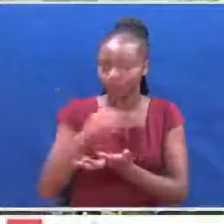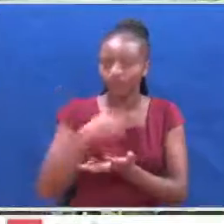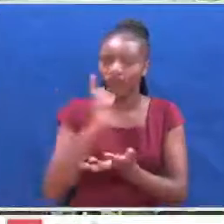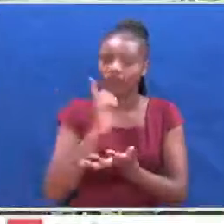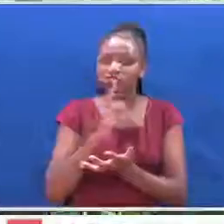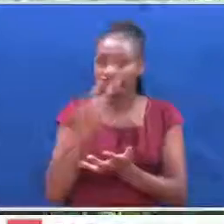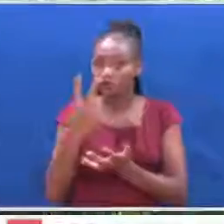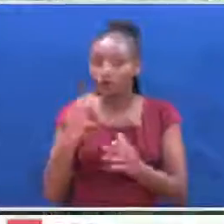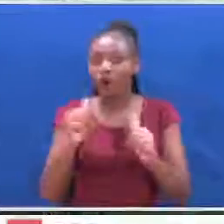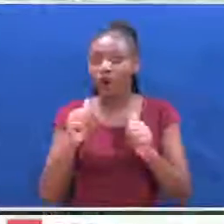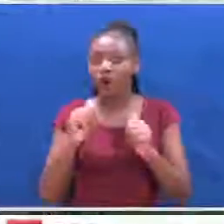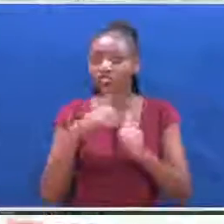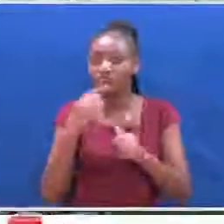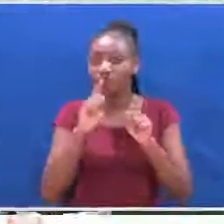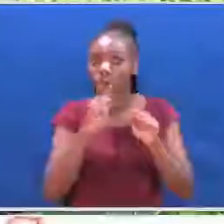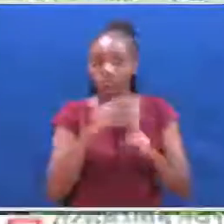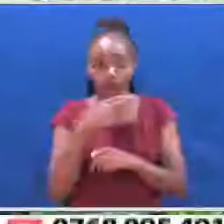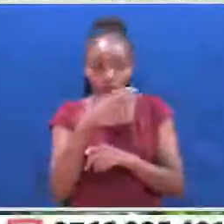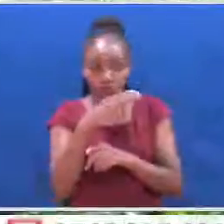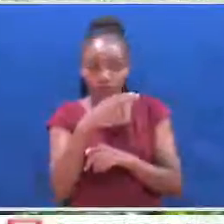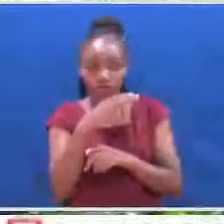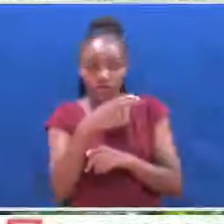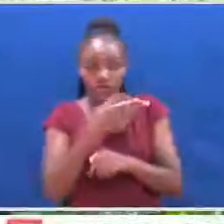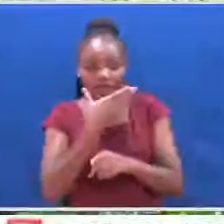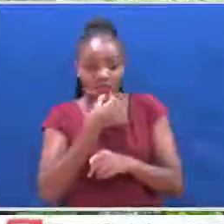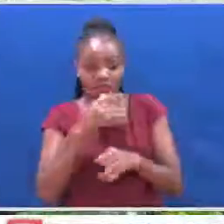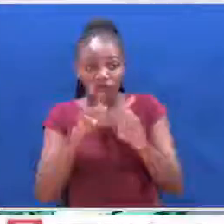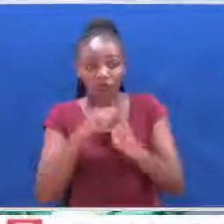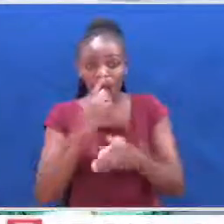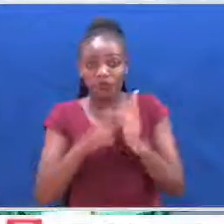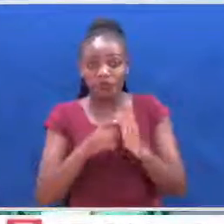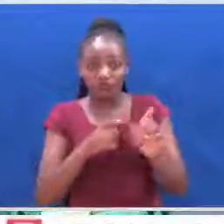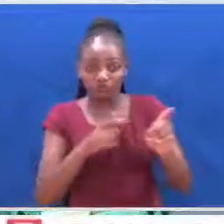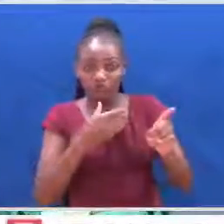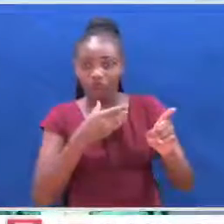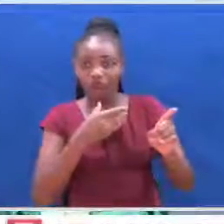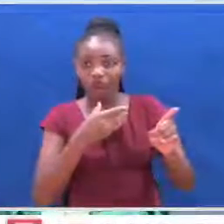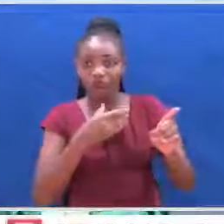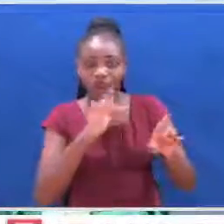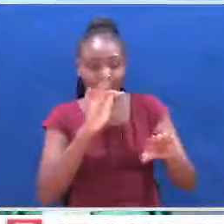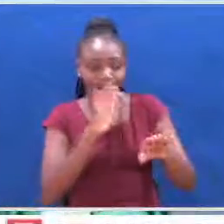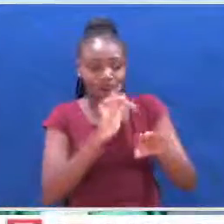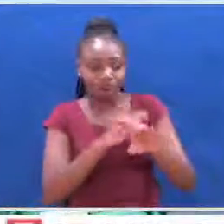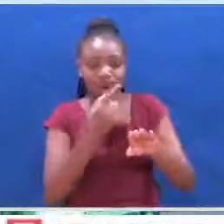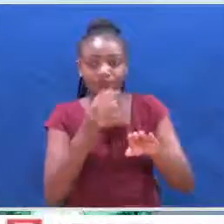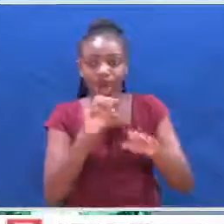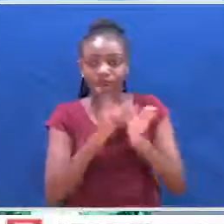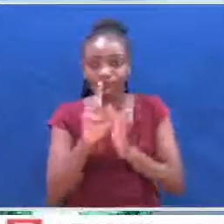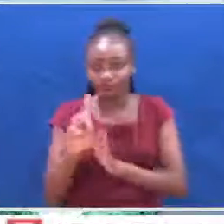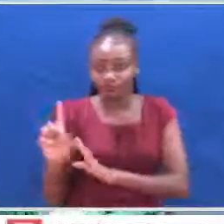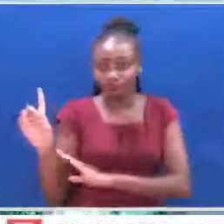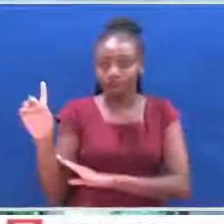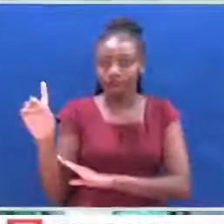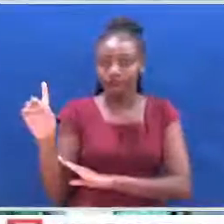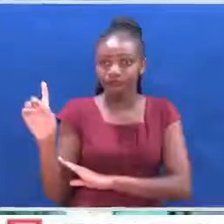wawili wanaodaiwa kumpiga risasi Na ambao wanadai kuwa frederck aliwavamia kwa panga aliokuwa Nayo na